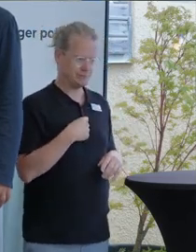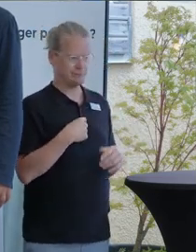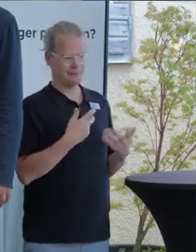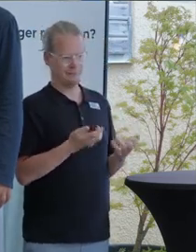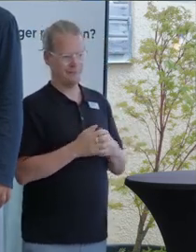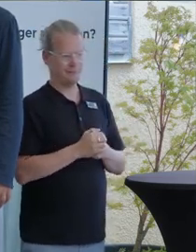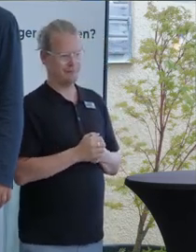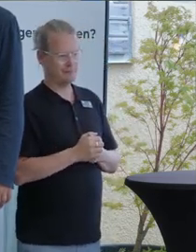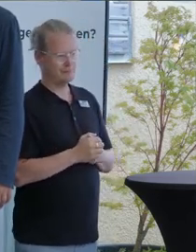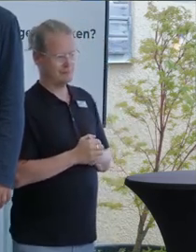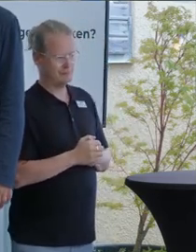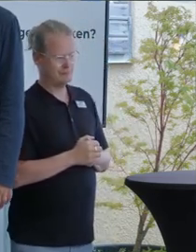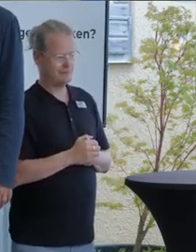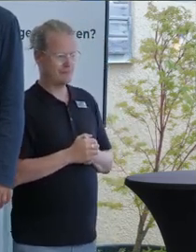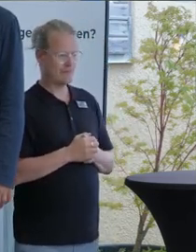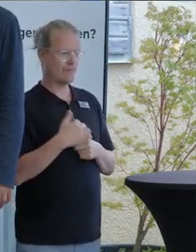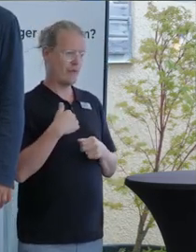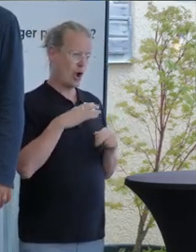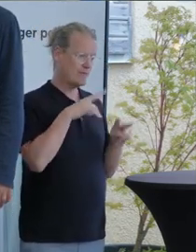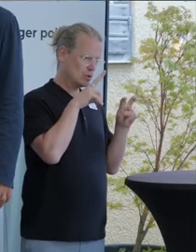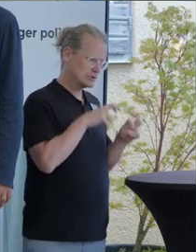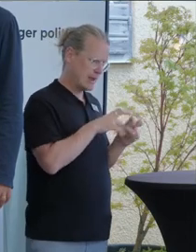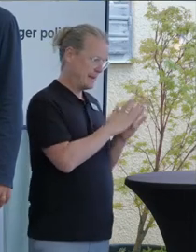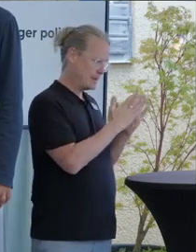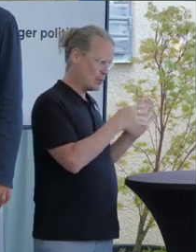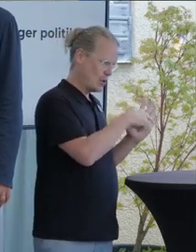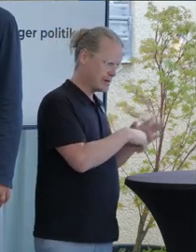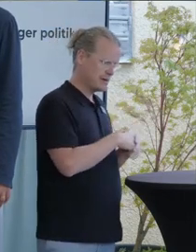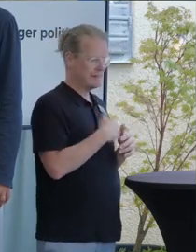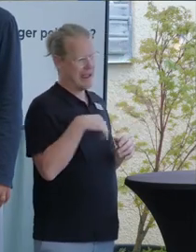säga forskningsbibliotek, som det här är väldigt relevant för att det ska fungera.